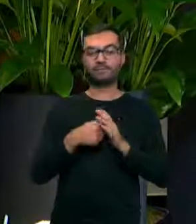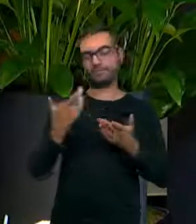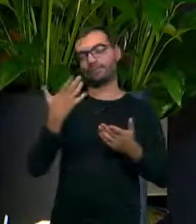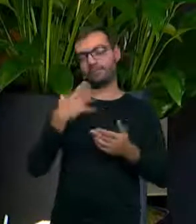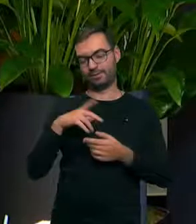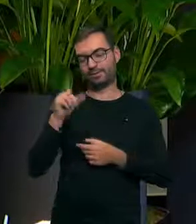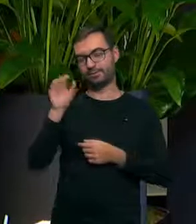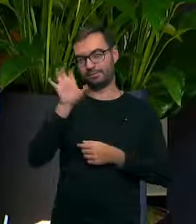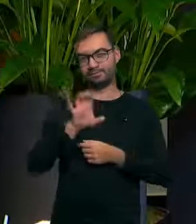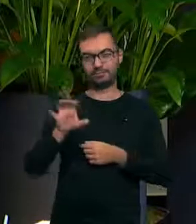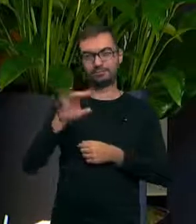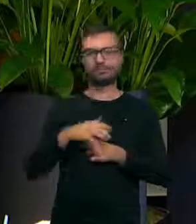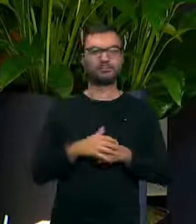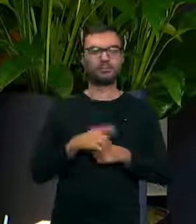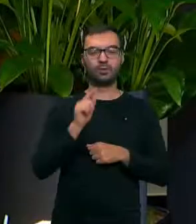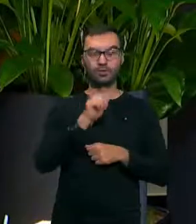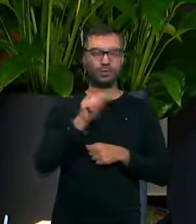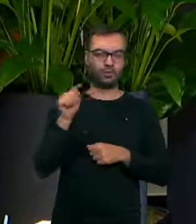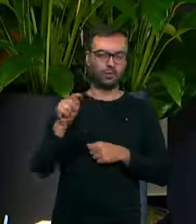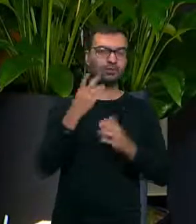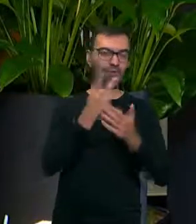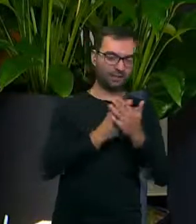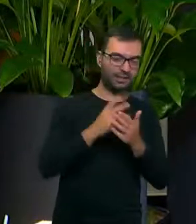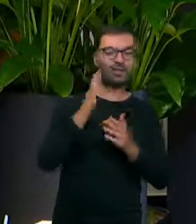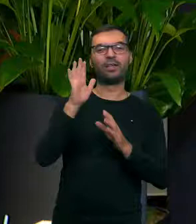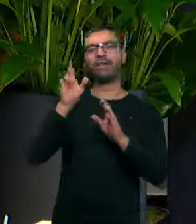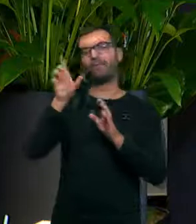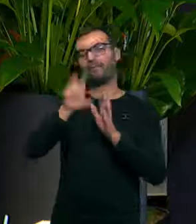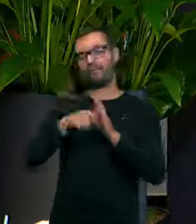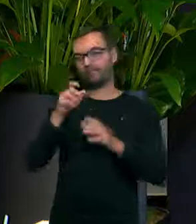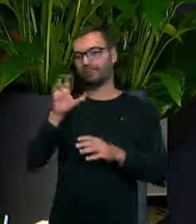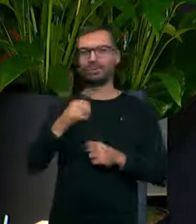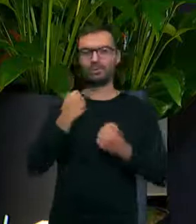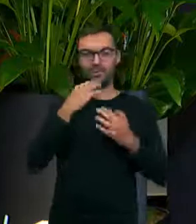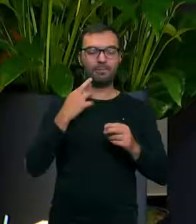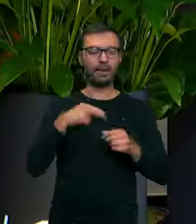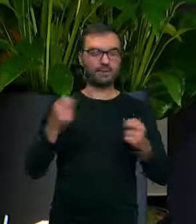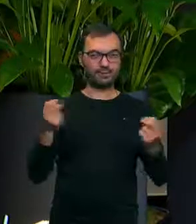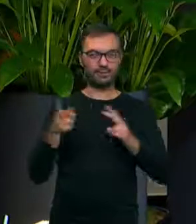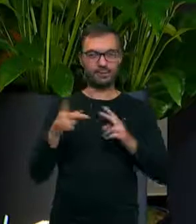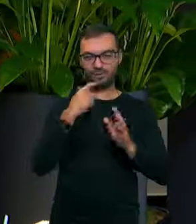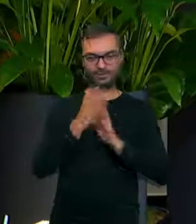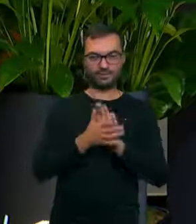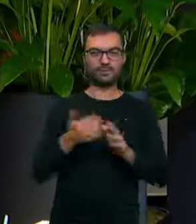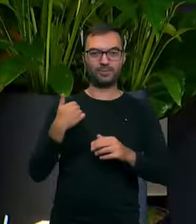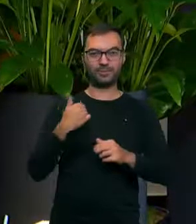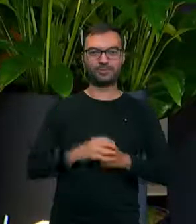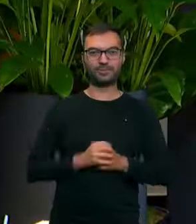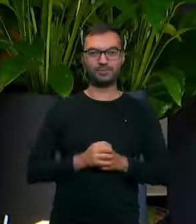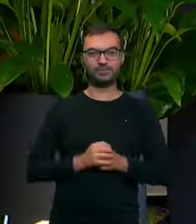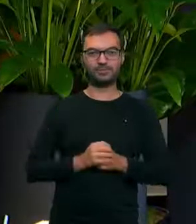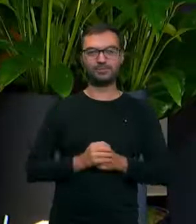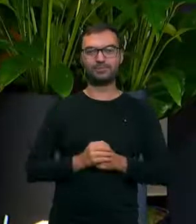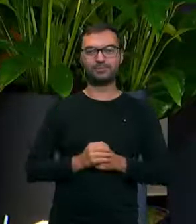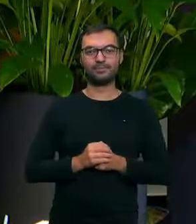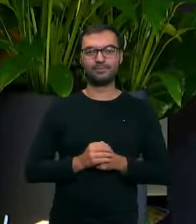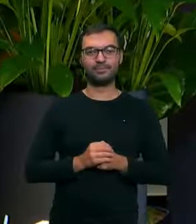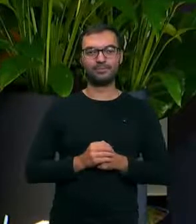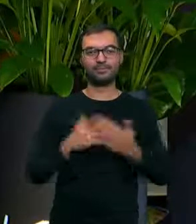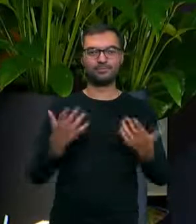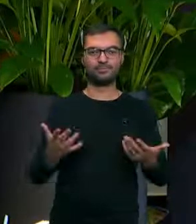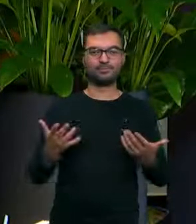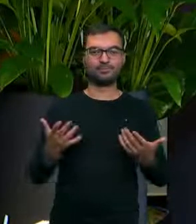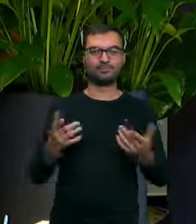żeby z jednym i z drugim się zapoznać. Bardzo dziękuję. Bernard Kinow tłumaczył nasze spotkanie na język migowy